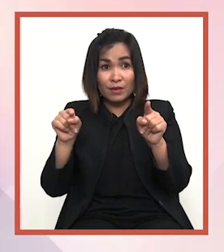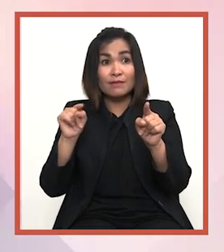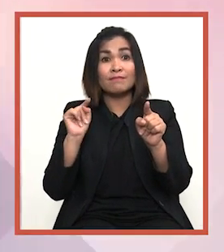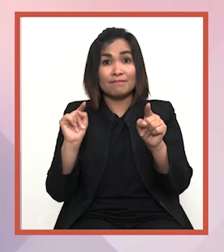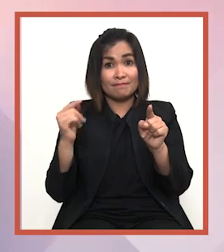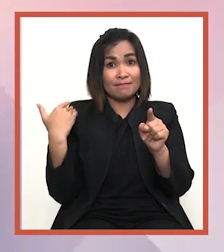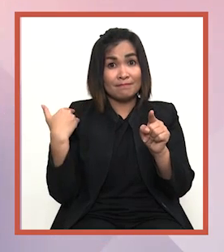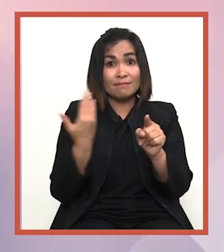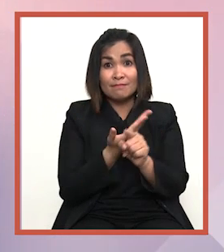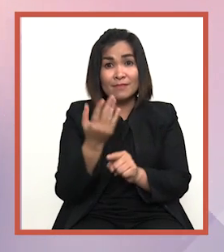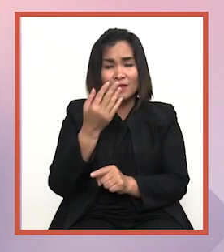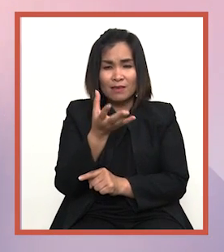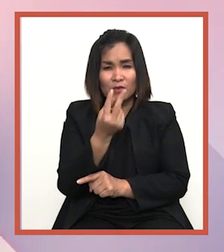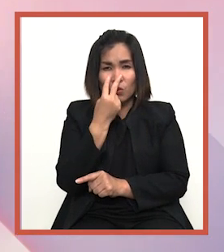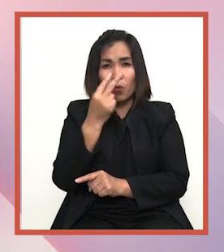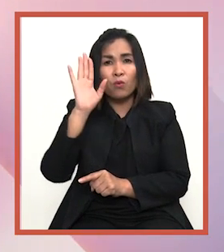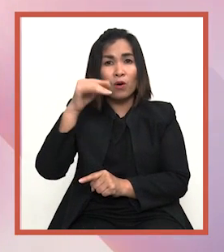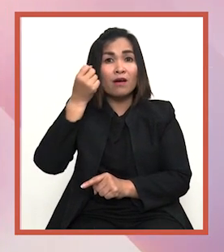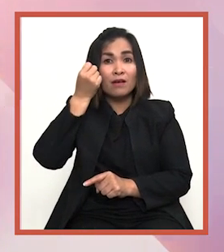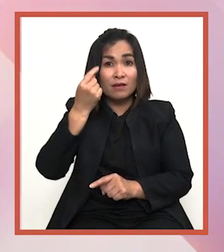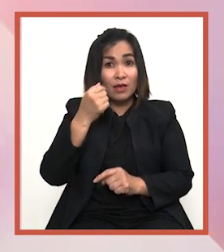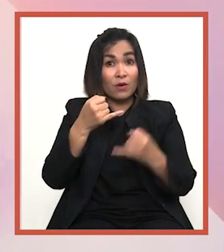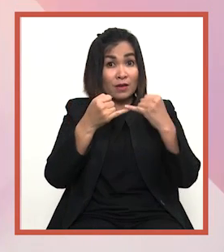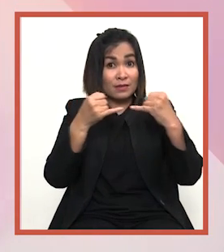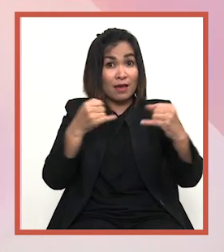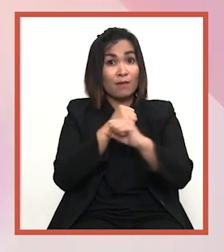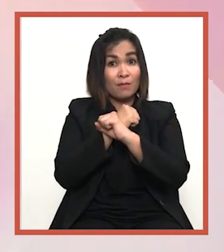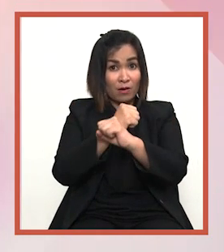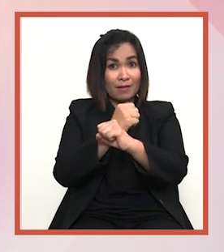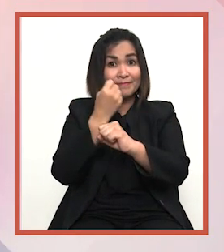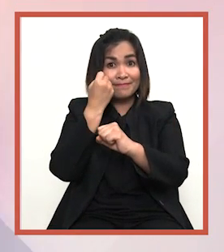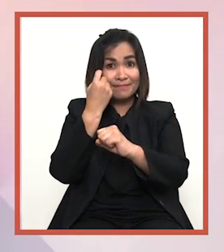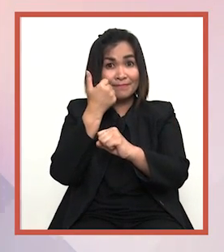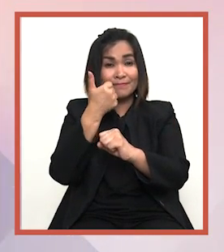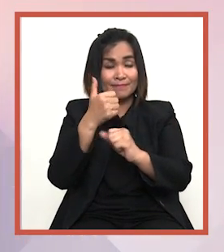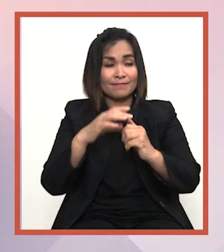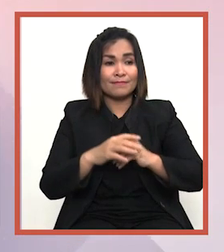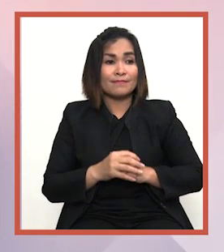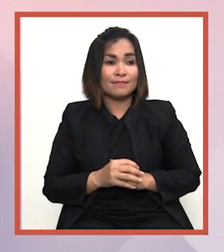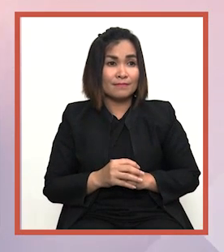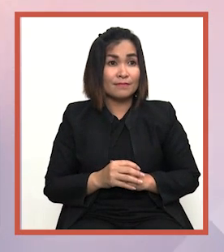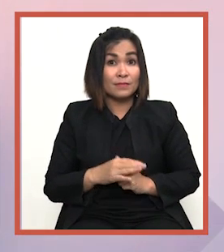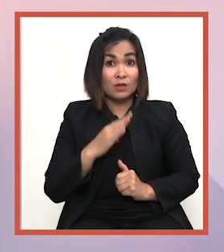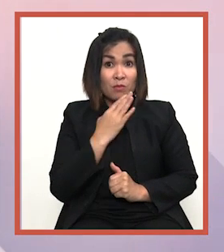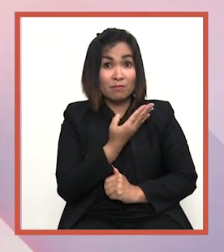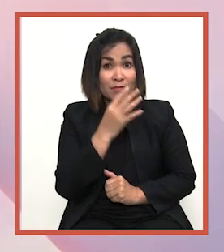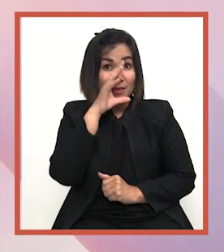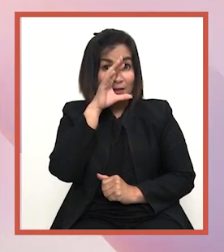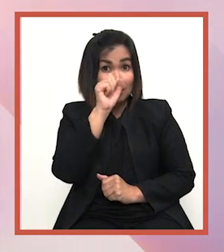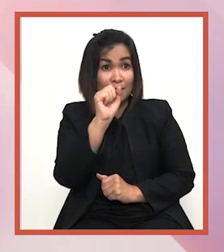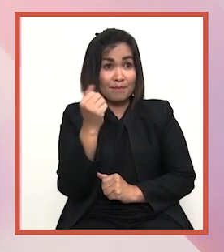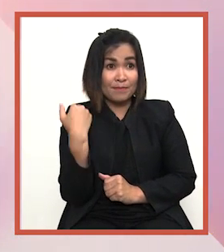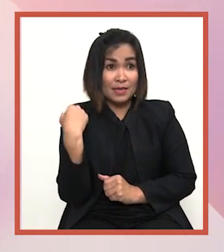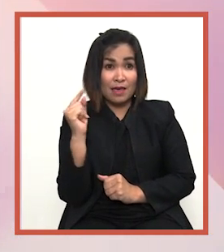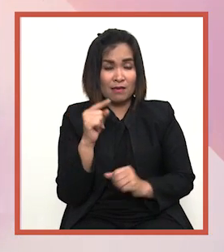ะครับให้เราทราบถึงว่าให้เราแยกออกนะครับออกจากสายนั่นเองนะครับว่านะครับถ้านักเรียนลองสังเกตดีๆนะครับจะมี